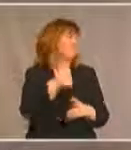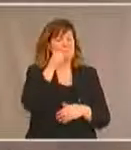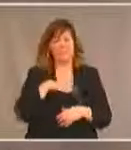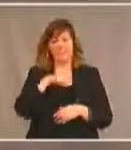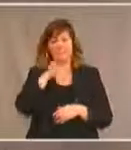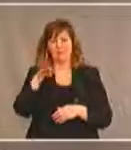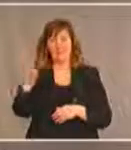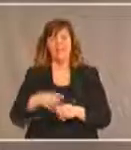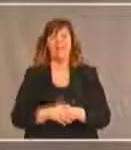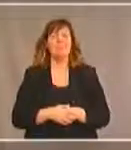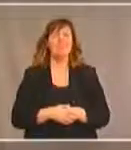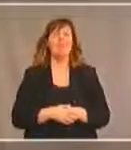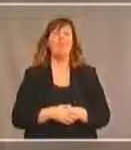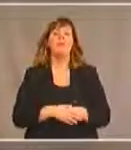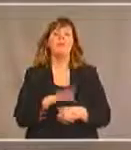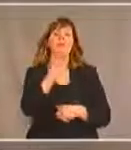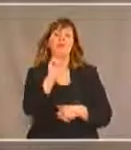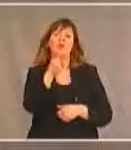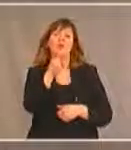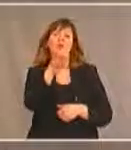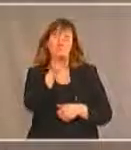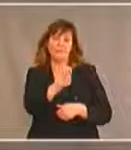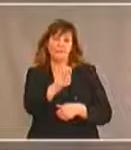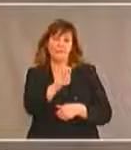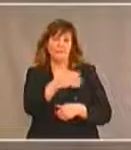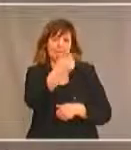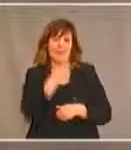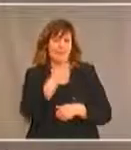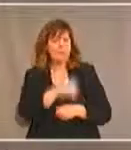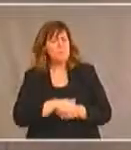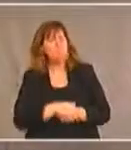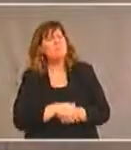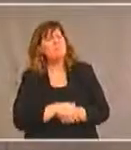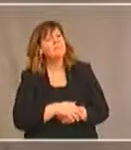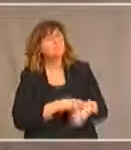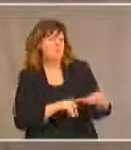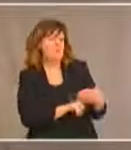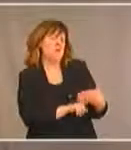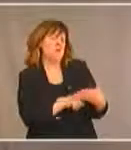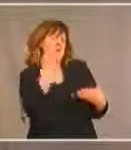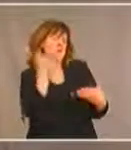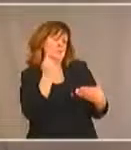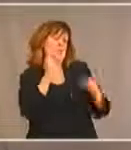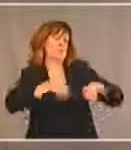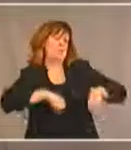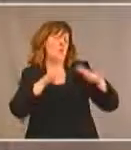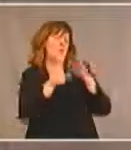Donc, Connie dit, quelqu'un peut-il décrire